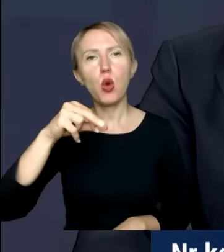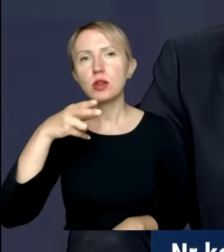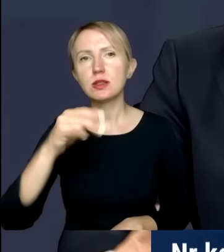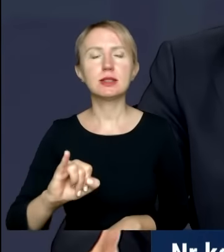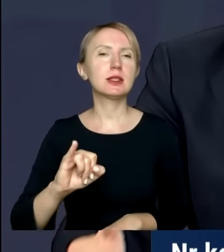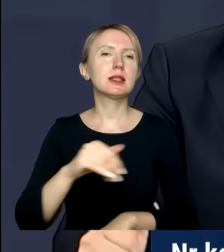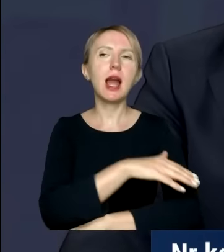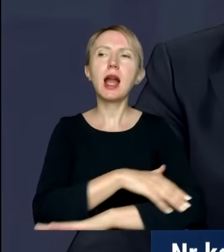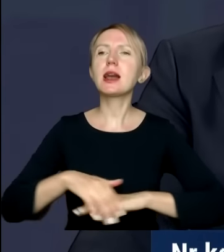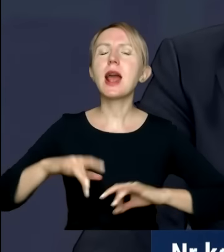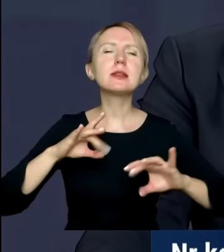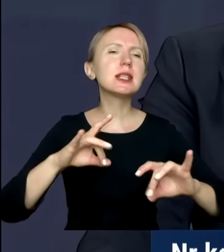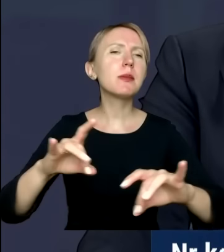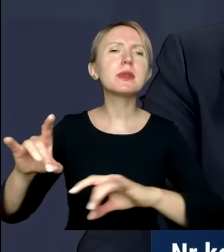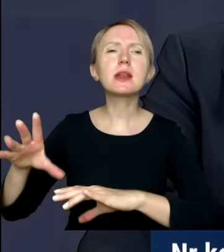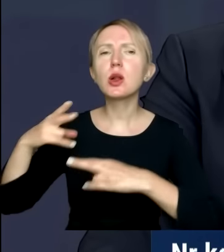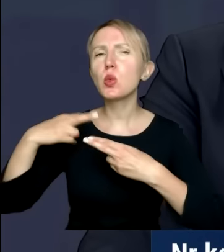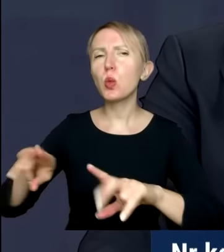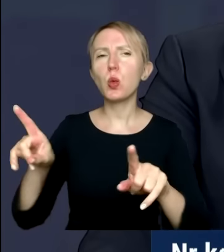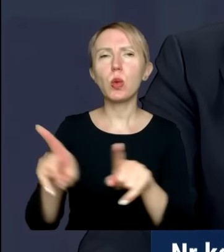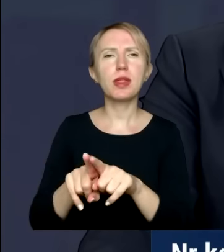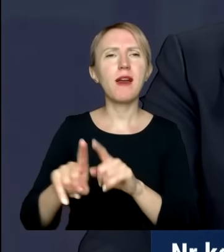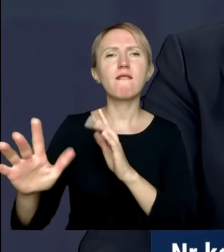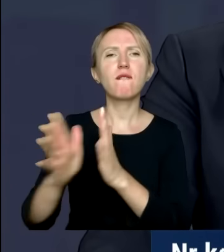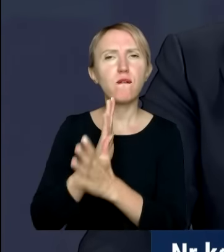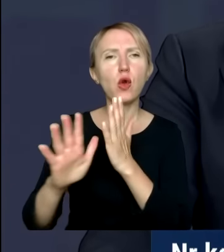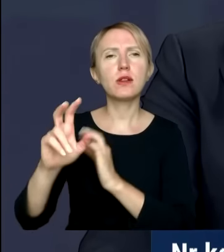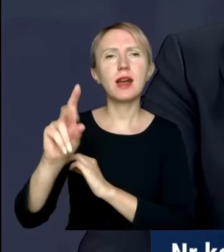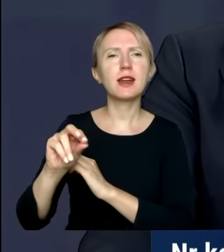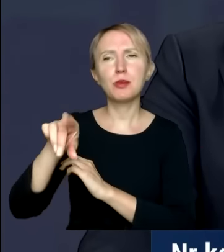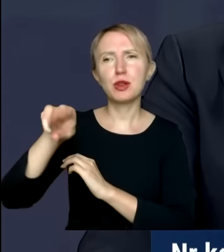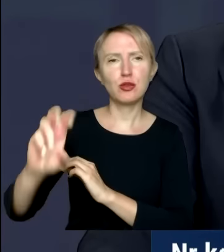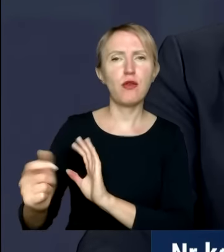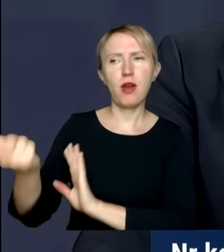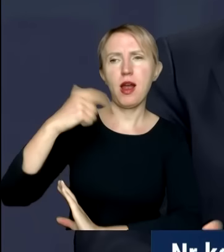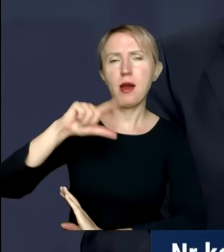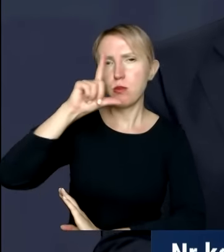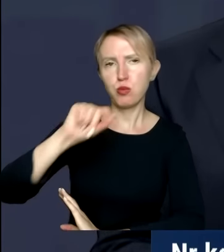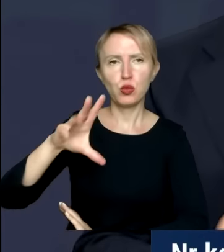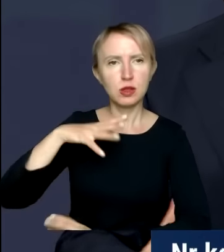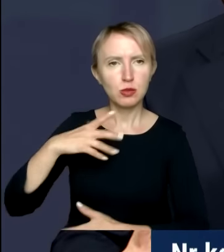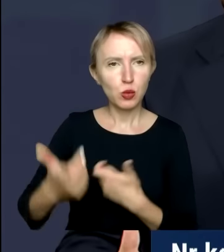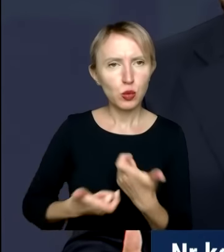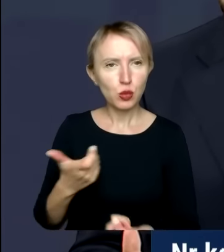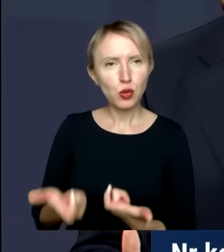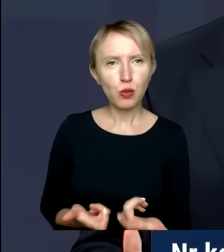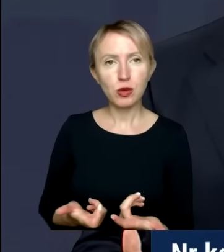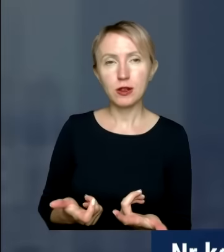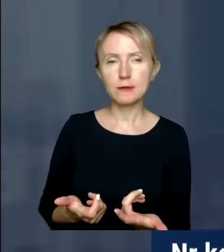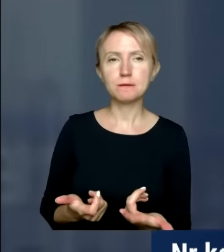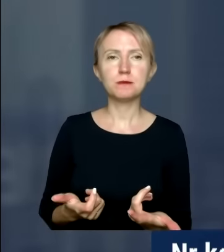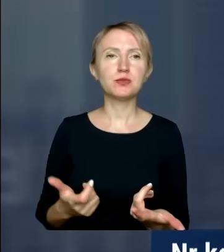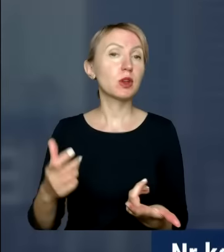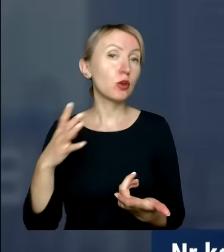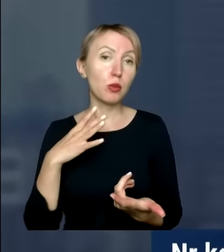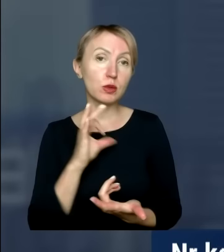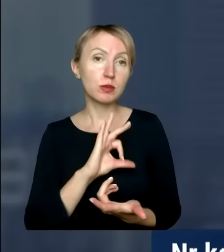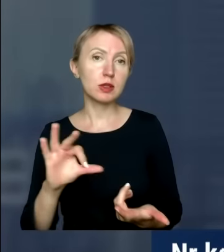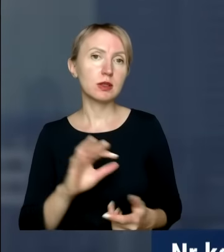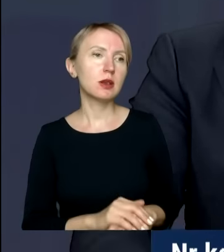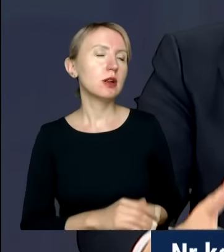granicy i również uczestniczyli w tej wojnie hybrydowej którą wypowiedział nam Putin i Łukaszenka pytanie czy to było czy to było